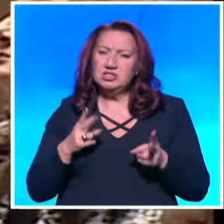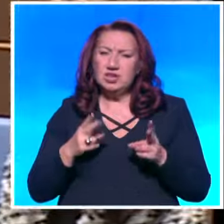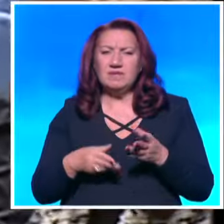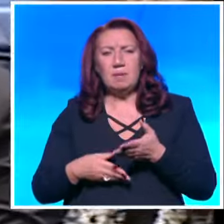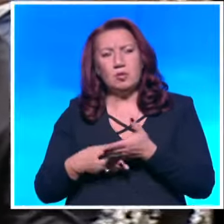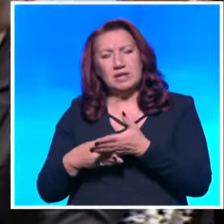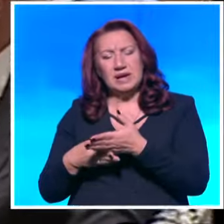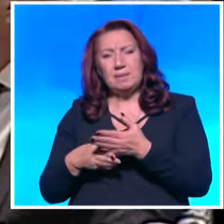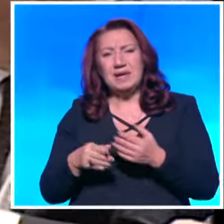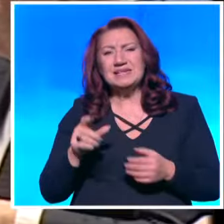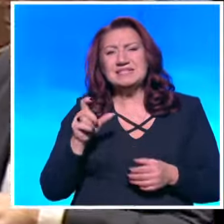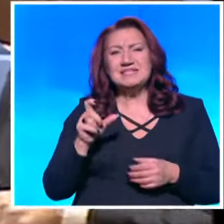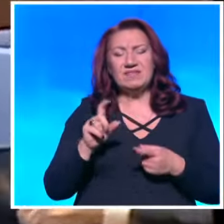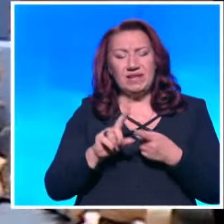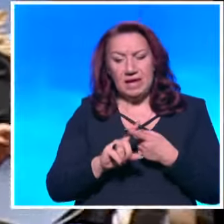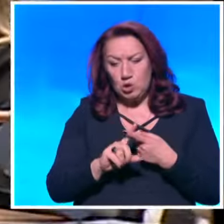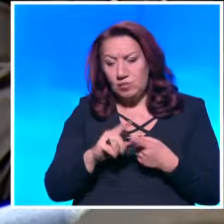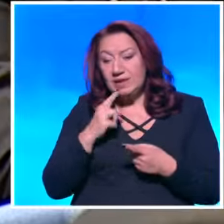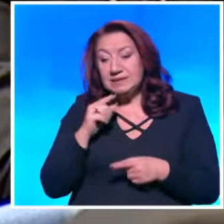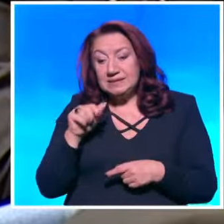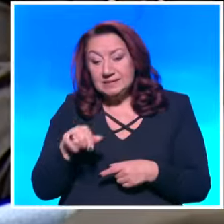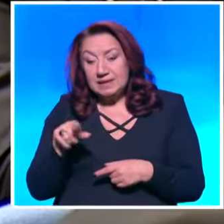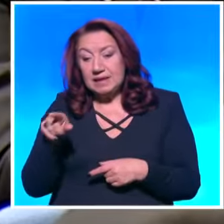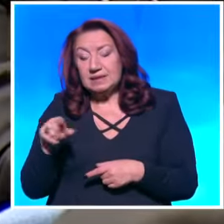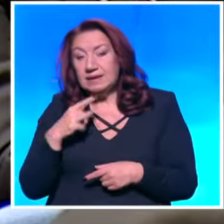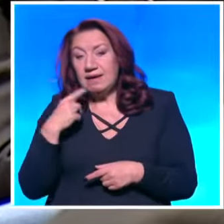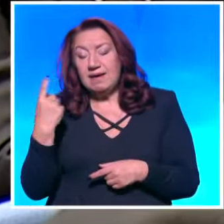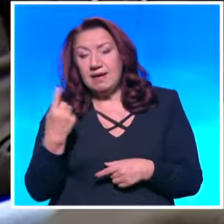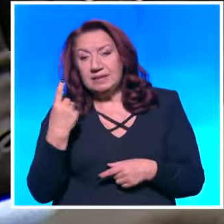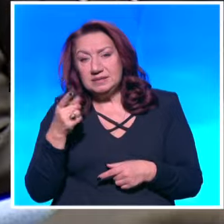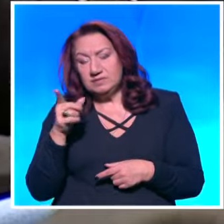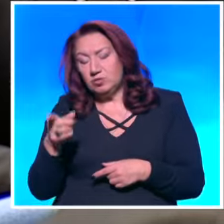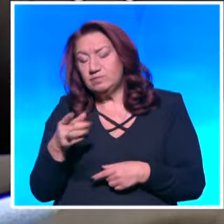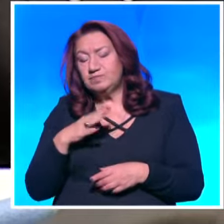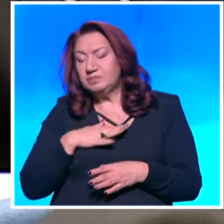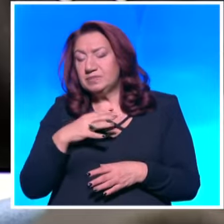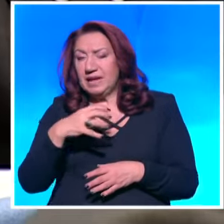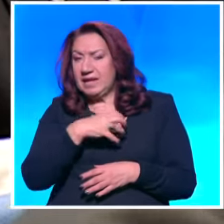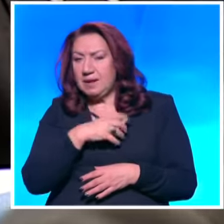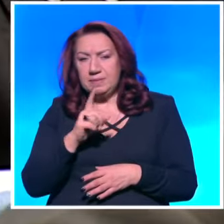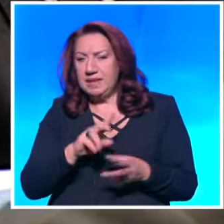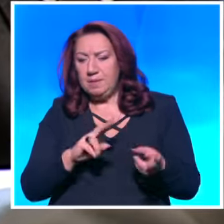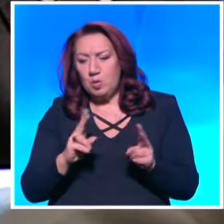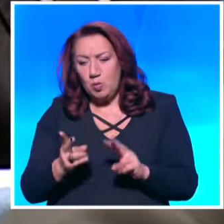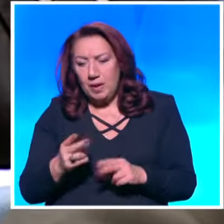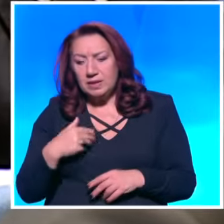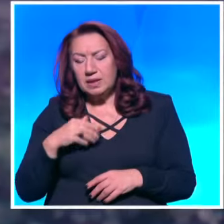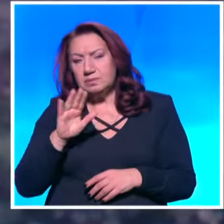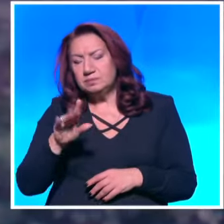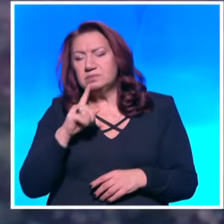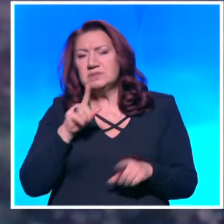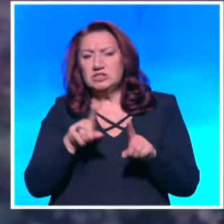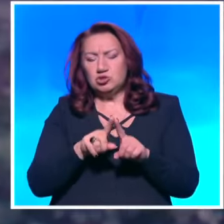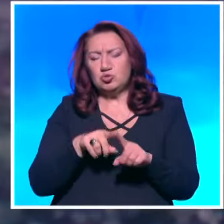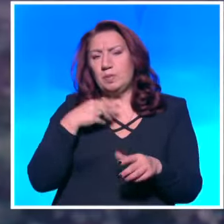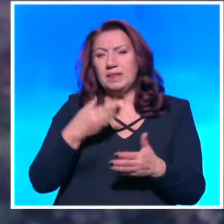кирилов засега те остават единствените с такъв ход герб не променят позицията си начело на депутатите трябва отново да е рая назарян